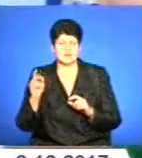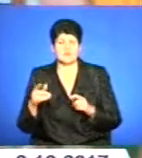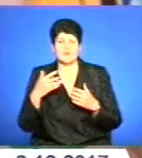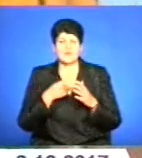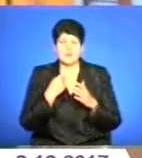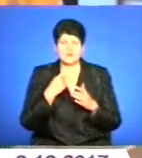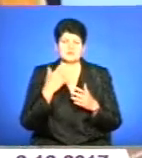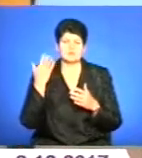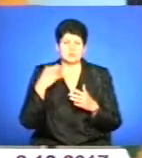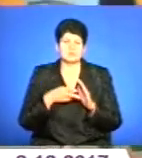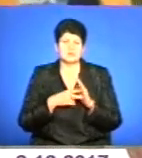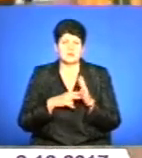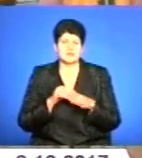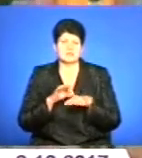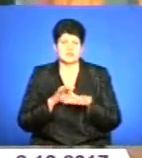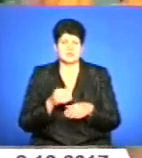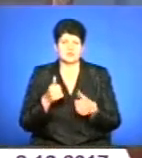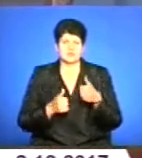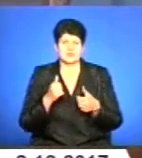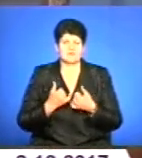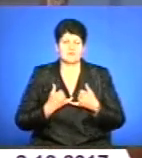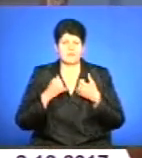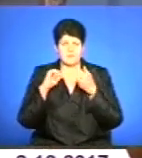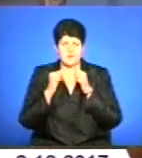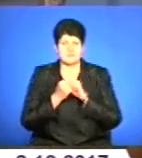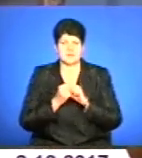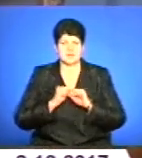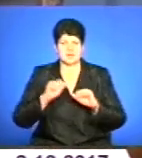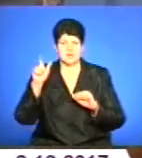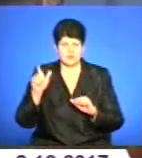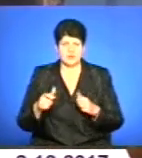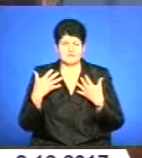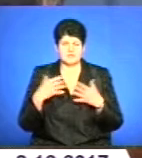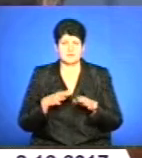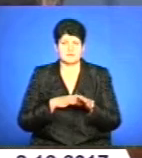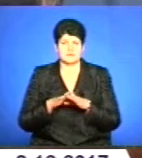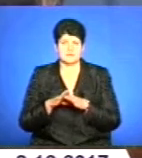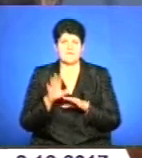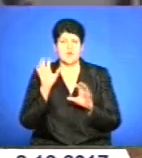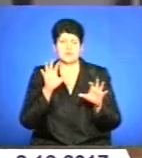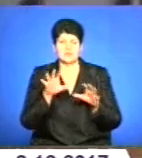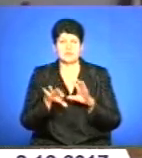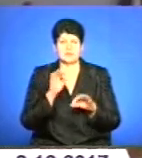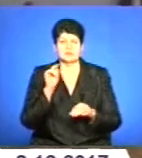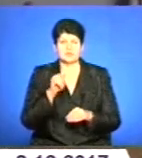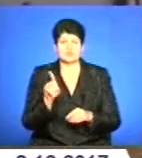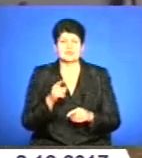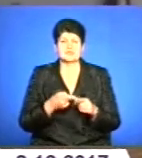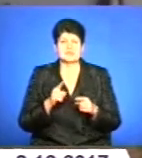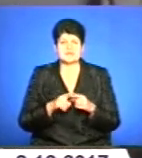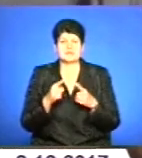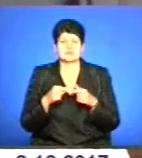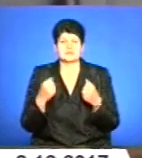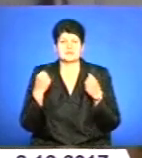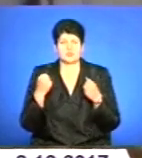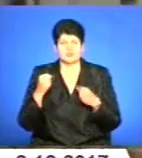планували провести турнір, присвячений пам'яті героя, і нарешті реалізували ідею. Волейбол обрали тому, що цей вид спорту вже багато